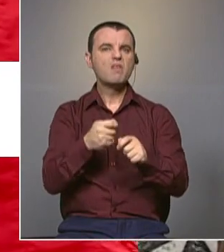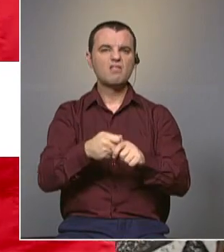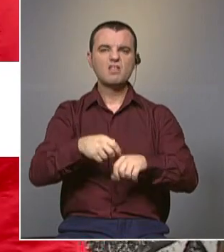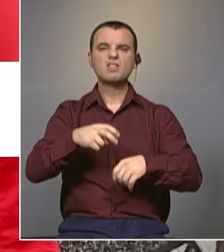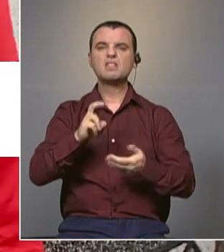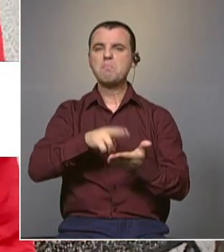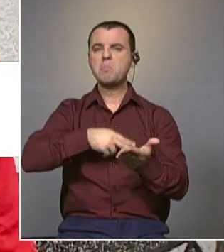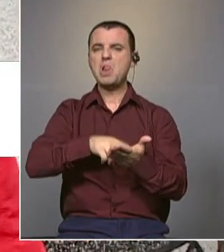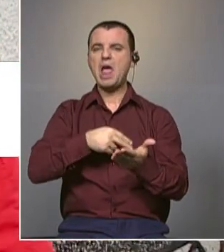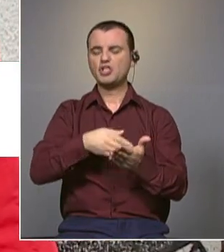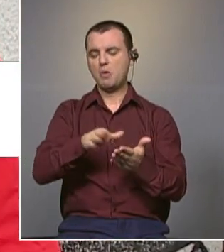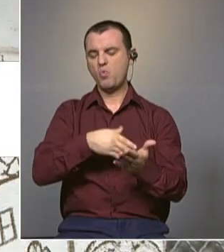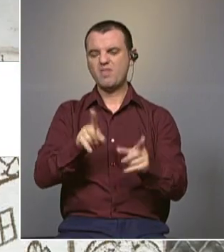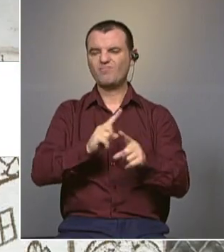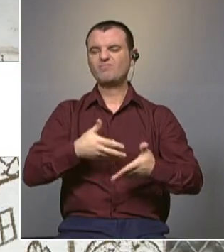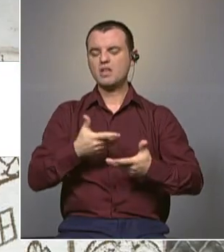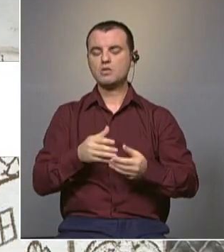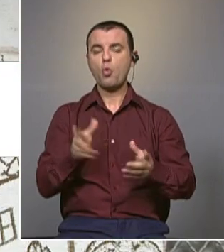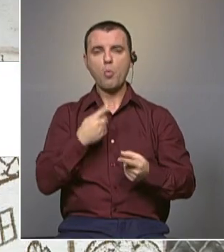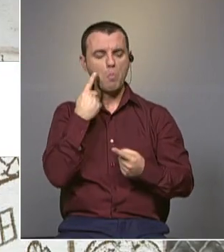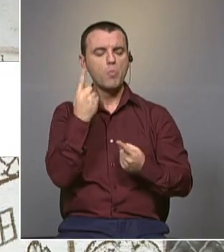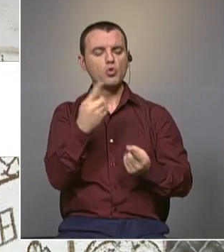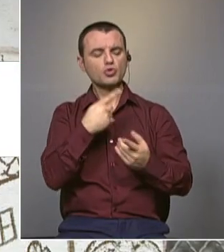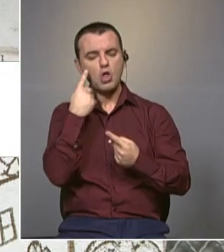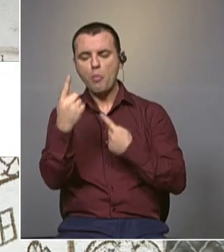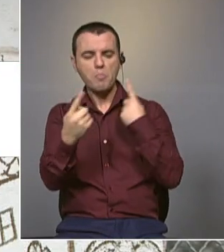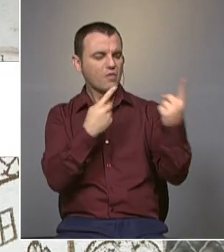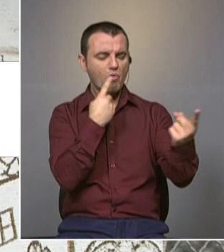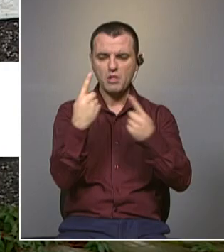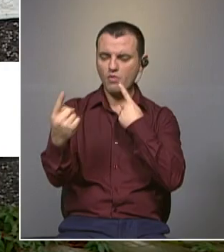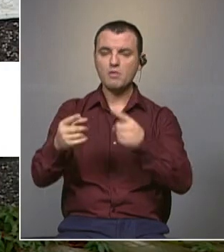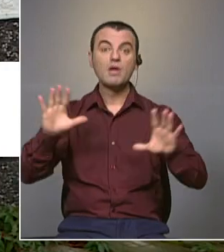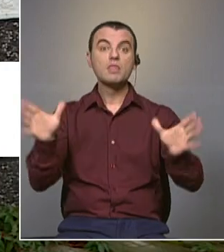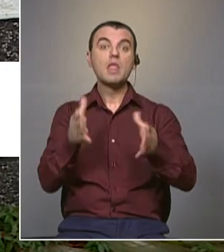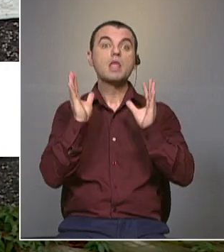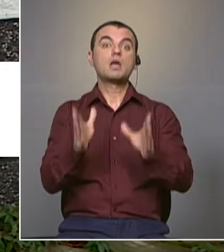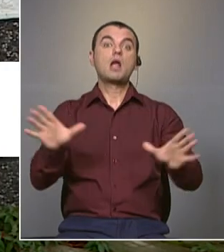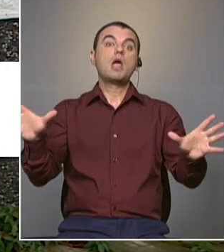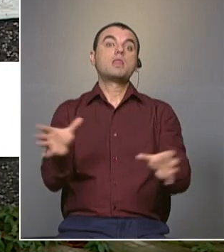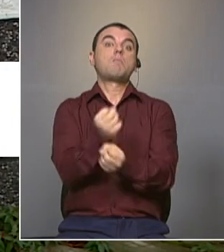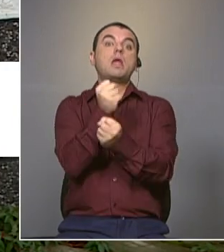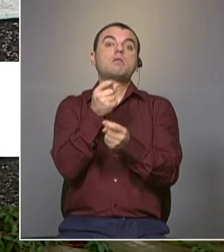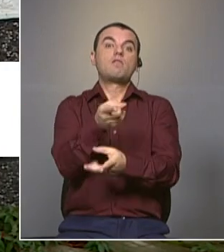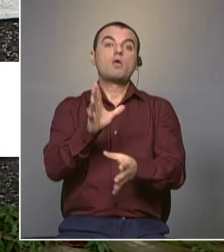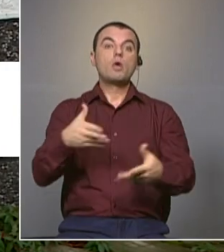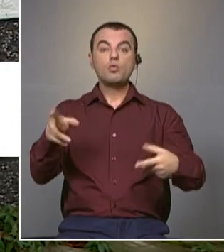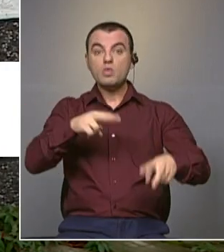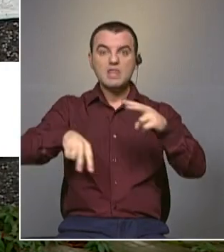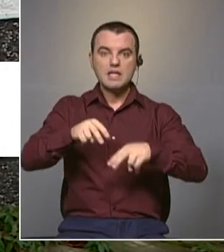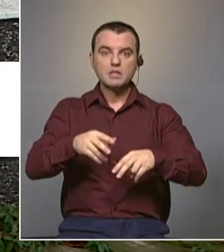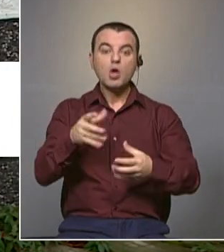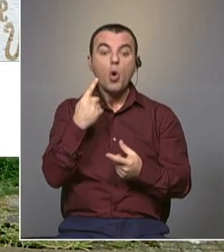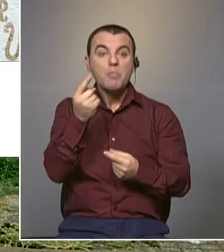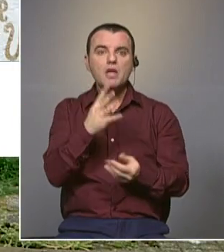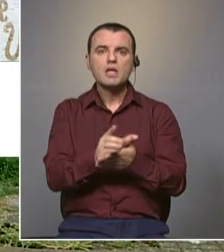харесало. Продължила да изпробва, докато най-накрая намерила това, което търси. Опитах накрая с бронз.